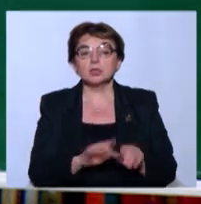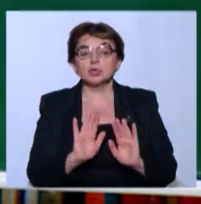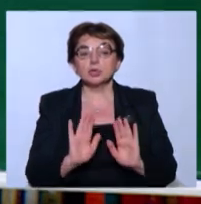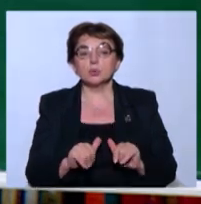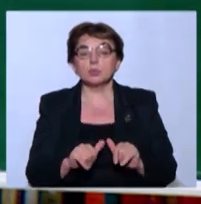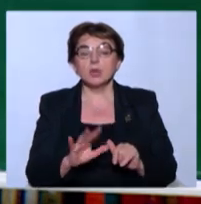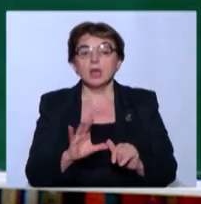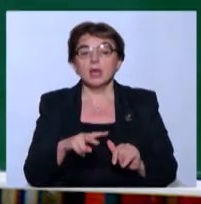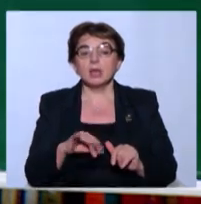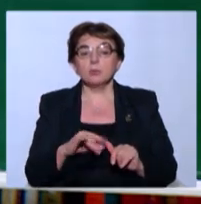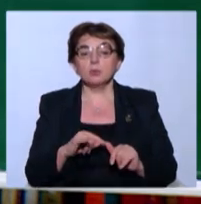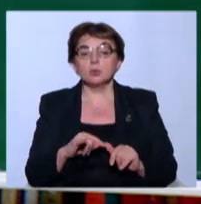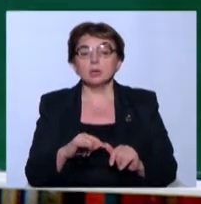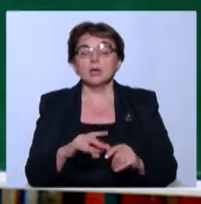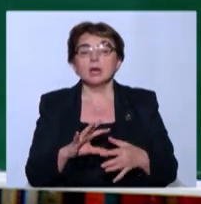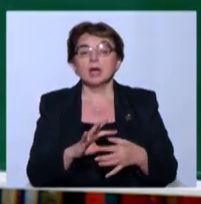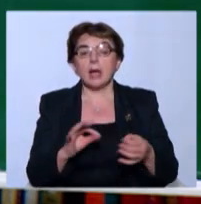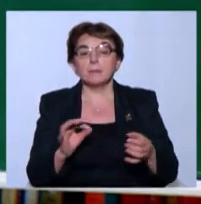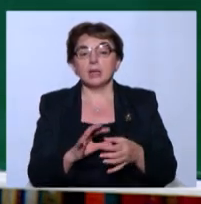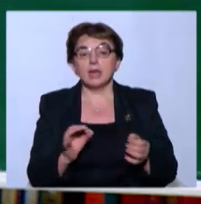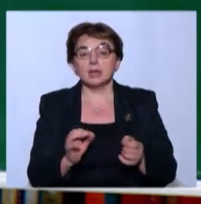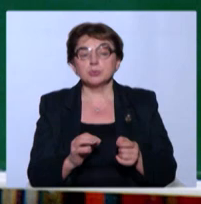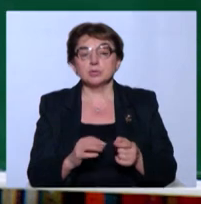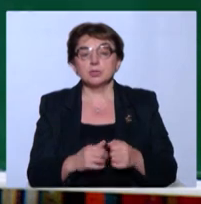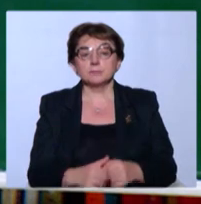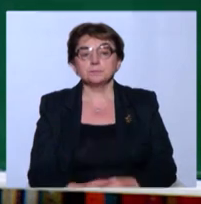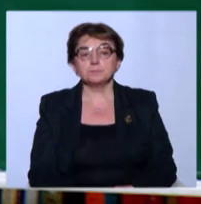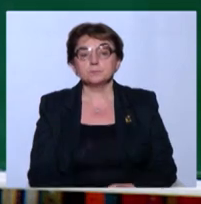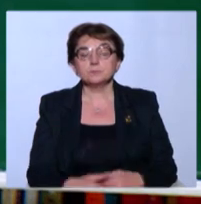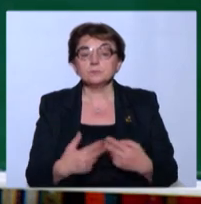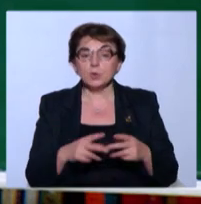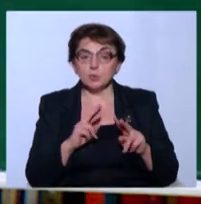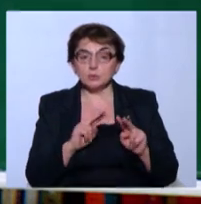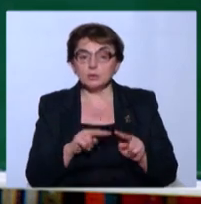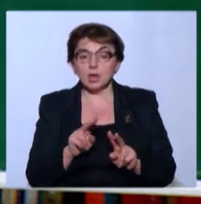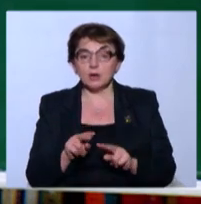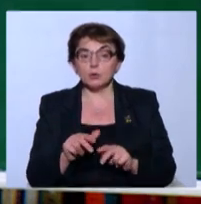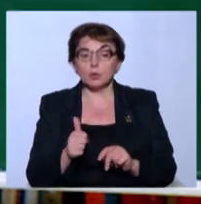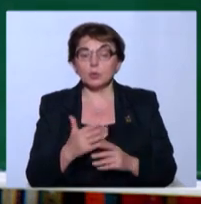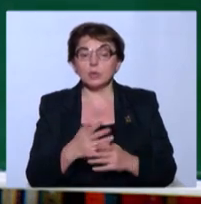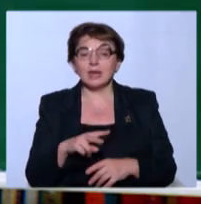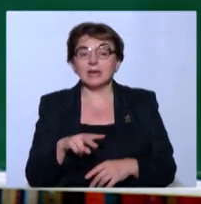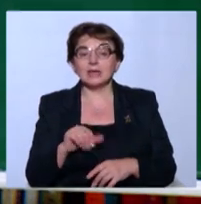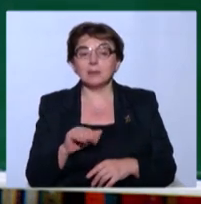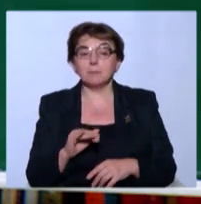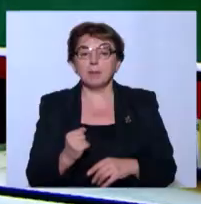შემდგომ ლიმფურ კაპილარებში. და როდესაც დააკვირდნენ როგორი არის ლიმფა,